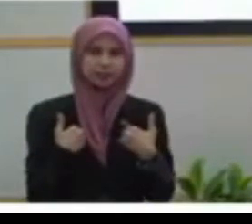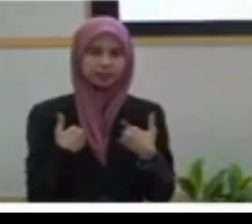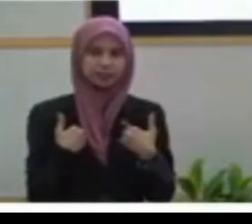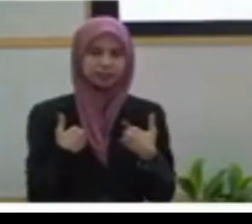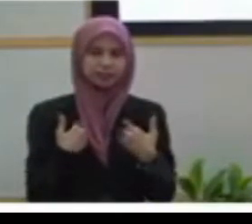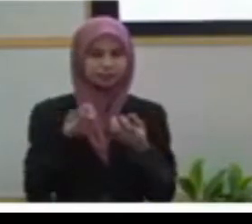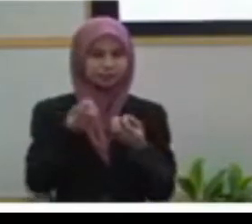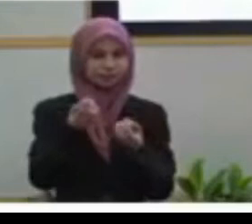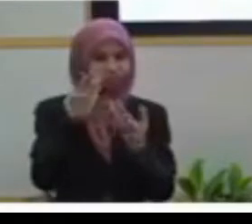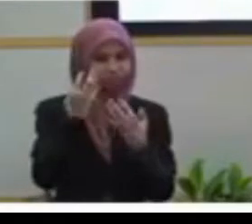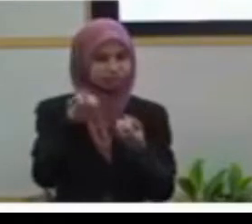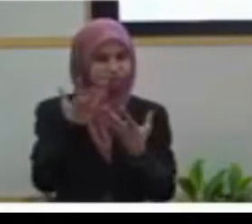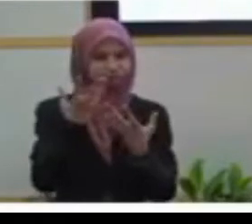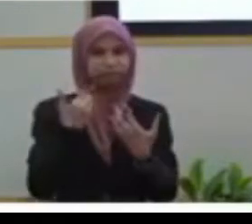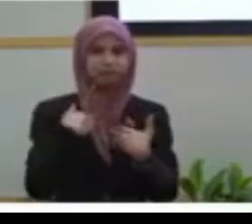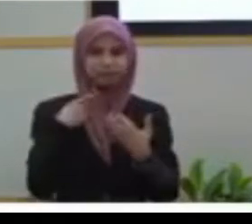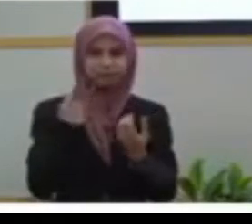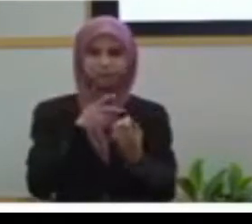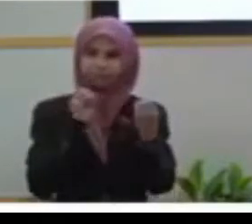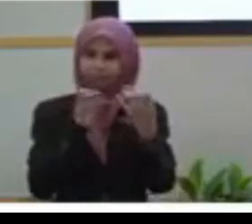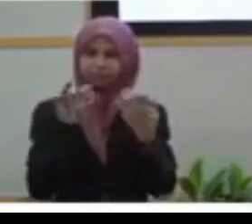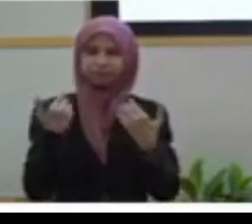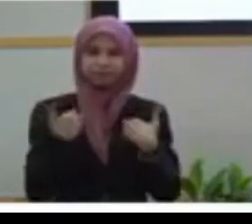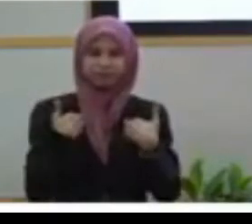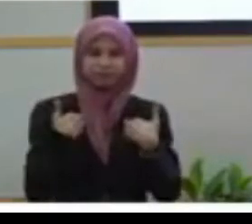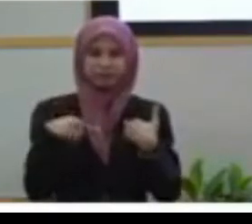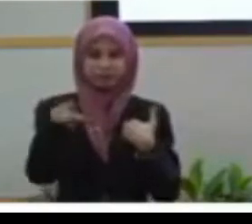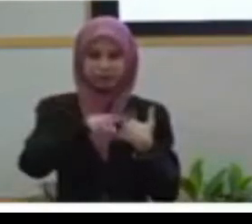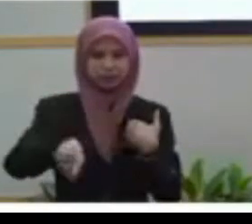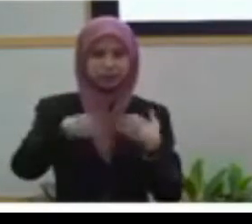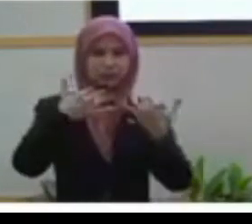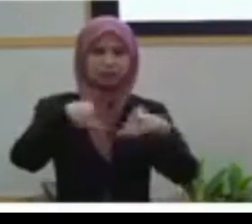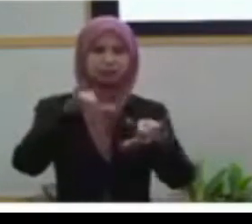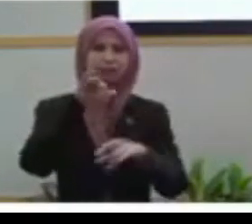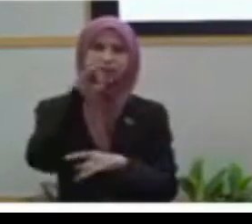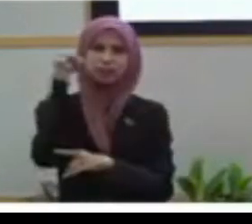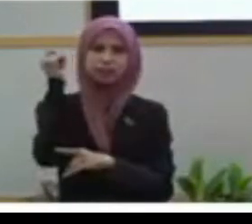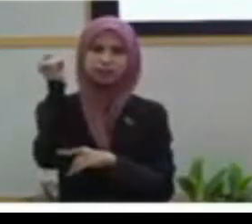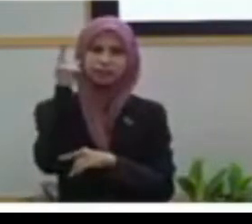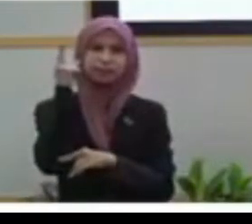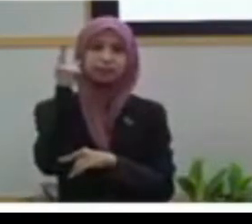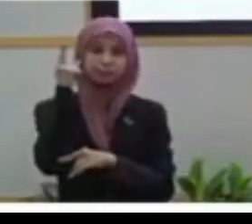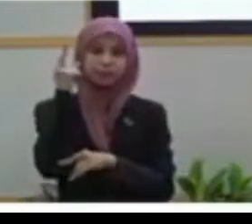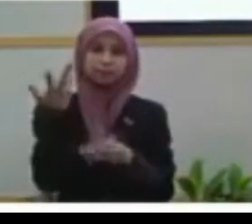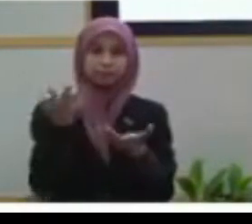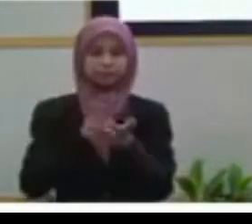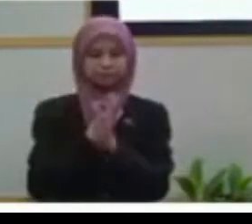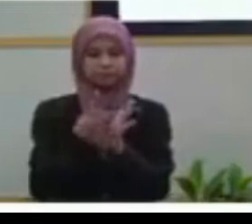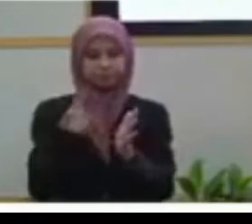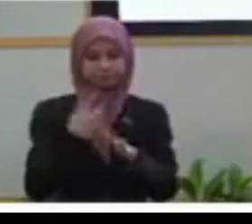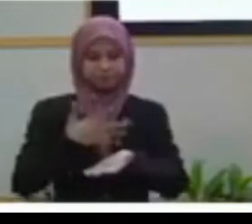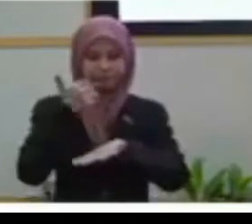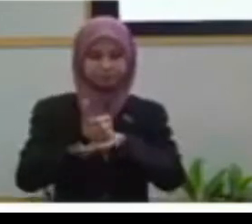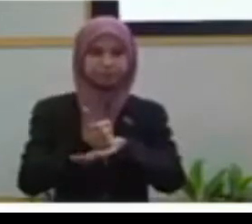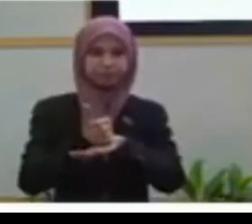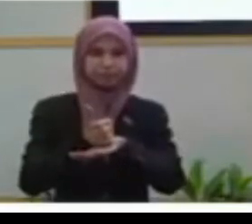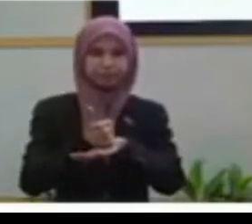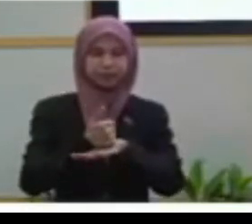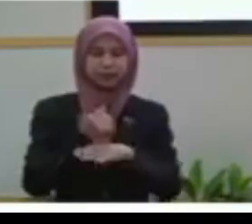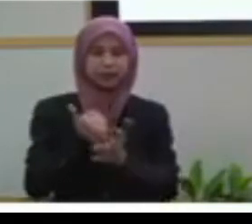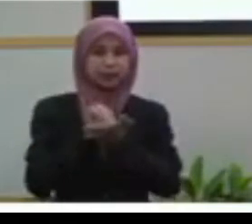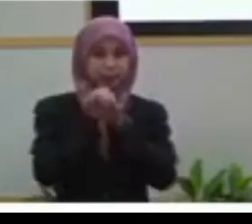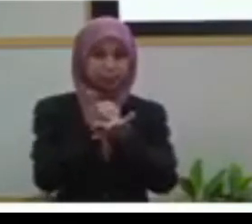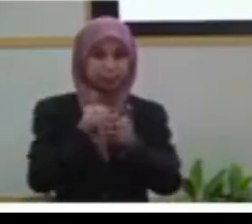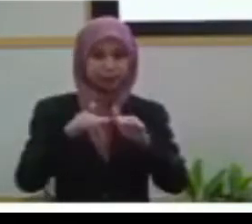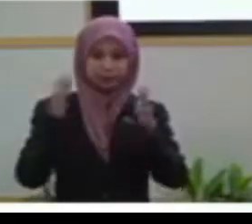maklum balas yang diterima, penduduk masih lagi tak faham. Lalu kita wujudkan helpdesk. Helpdesk